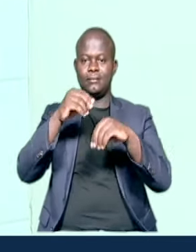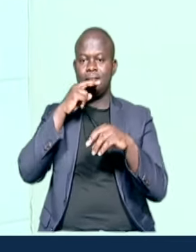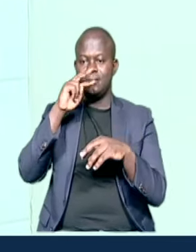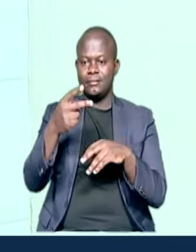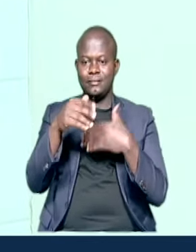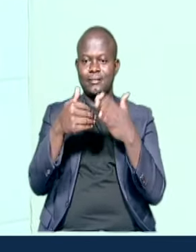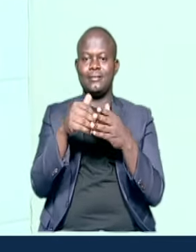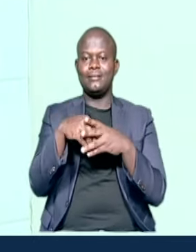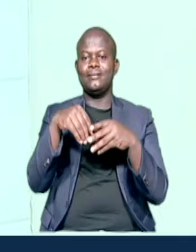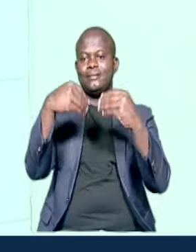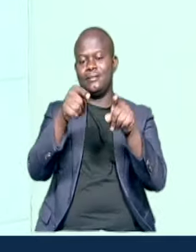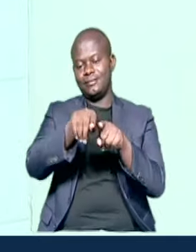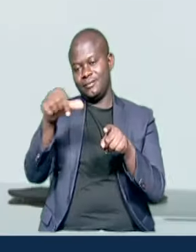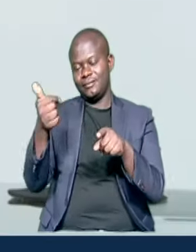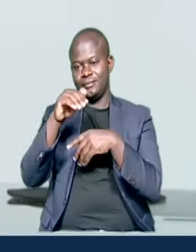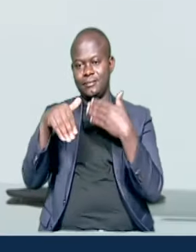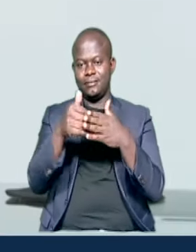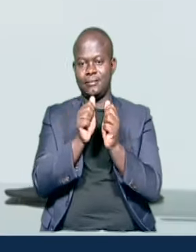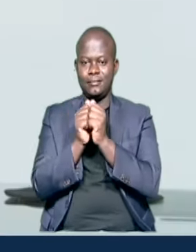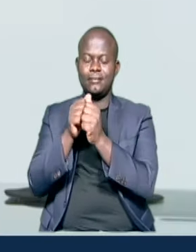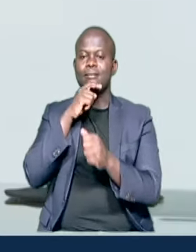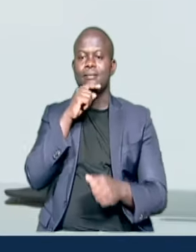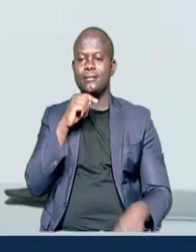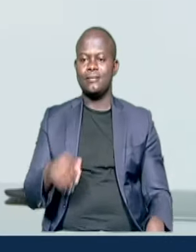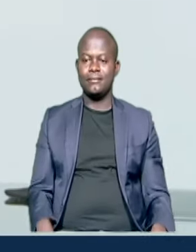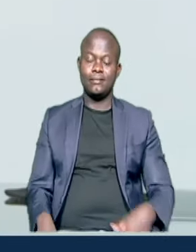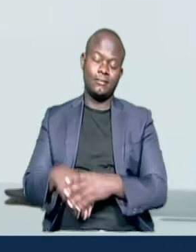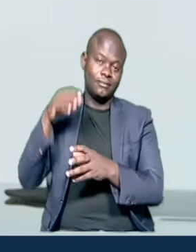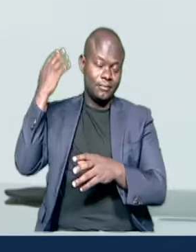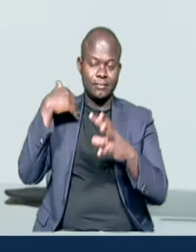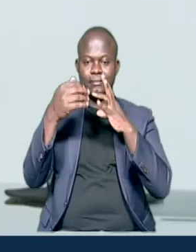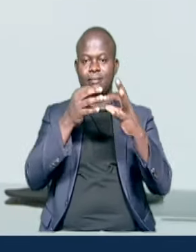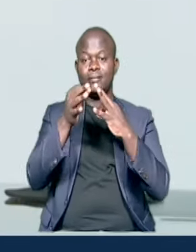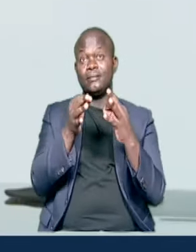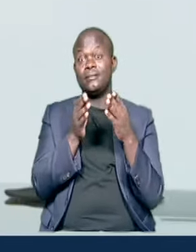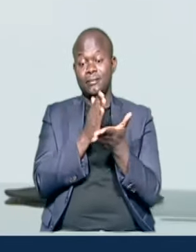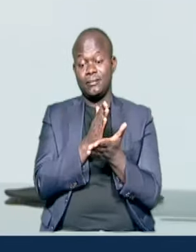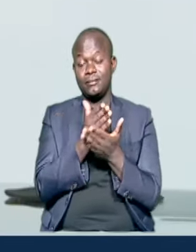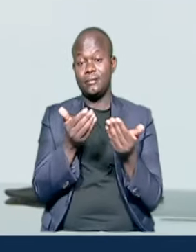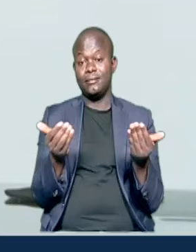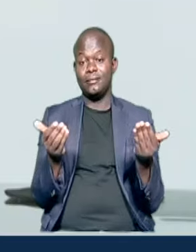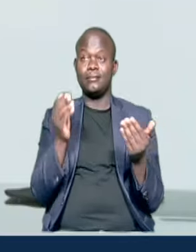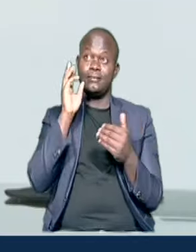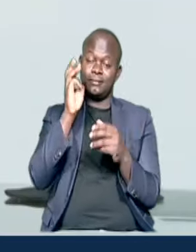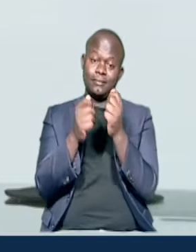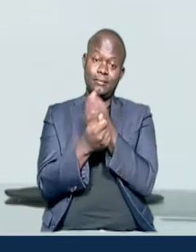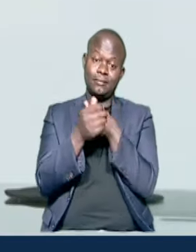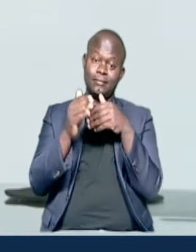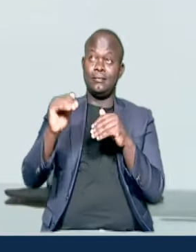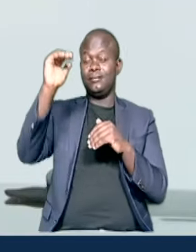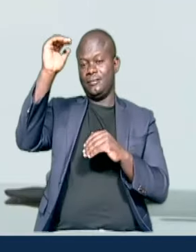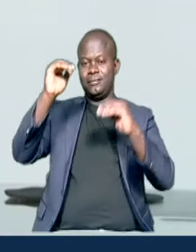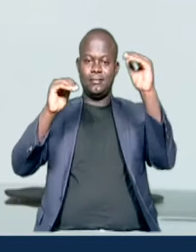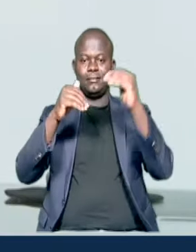mu ntera kimwe n'abagenzi bacu b'abagabo wabikomoje uti buriya umwana abavuga ati nzaba umuntu ukomeye akavuga ati